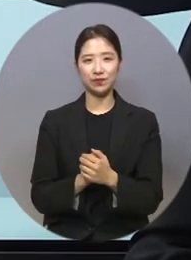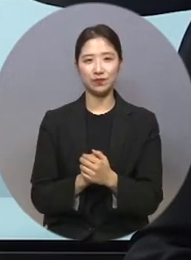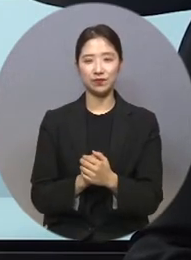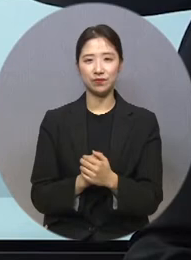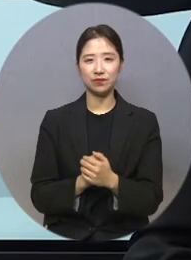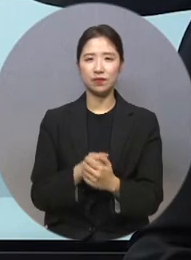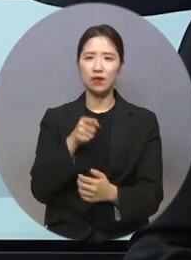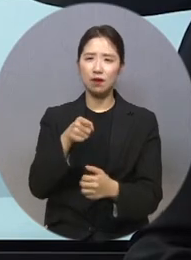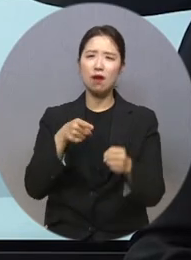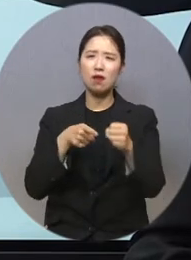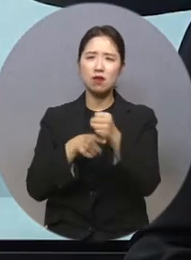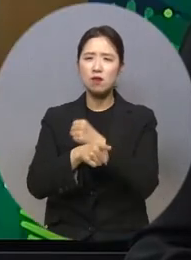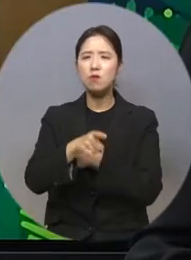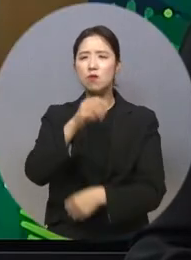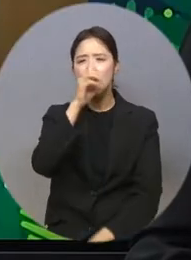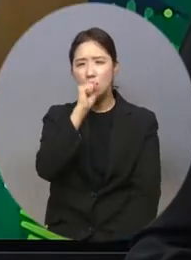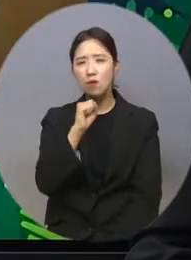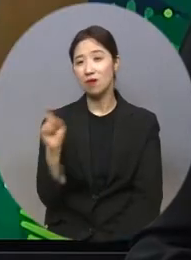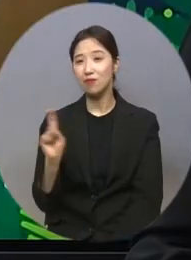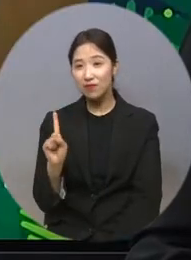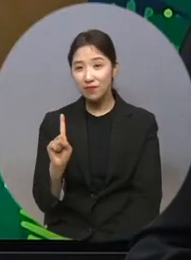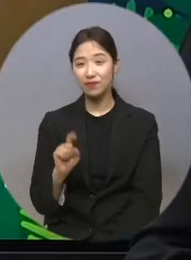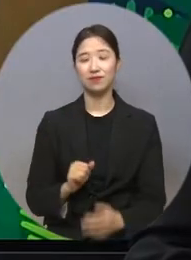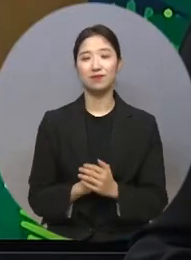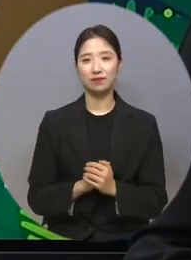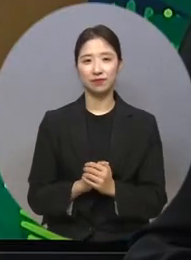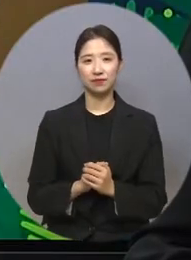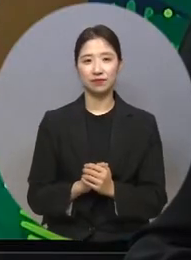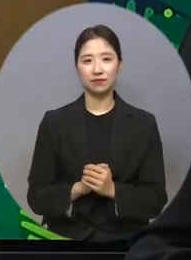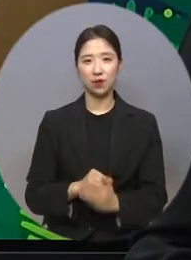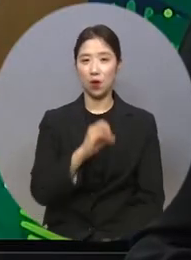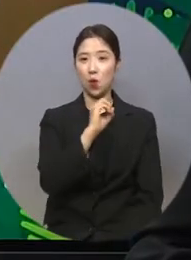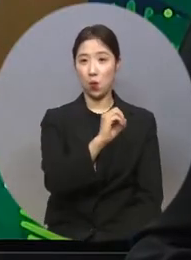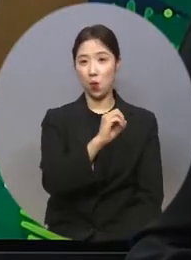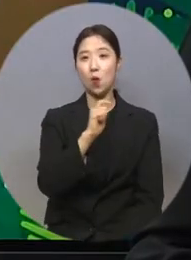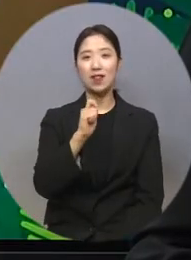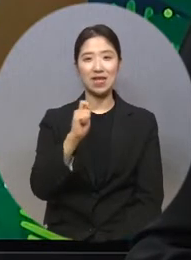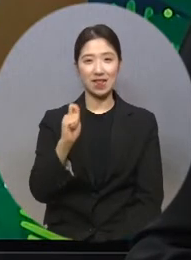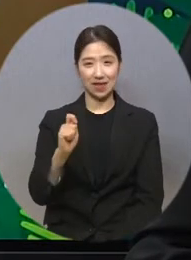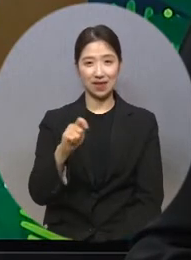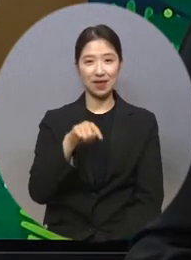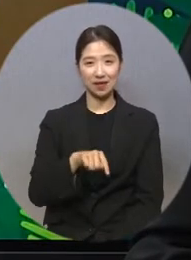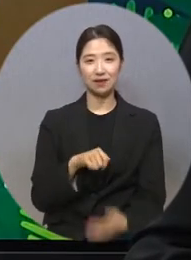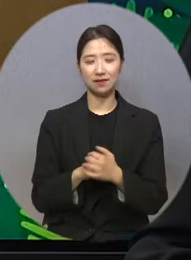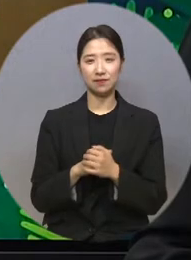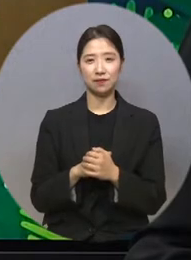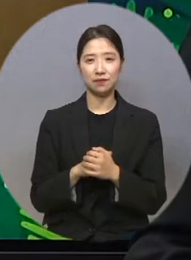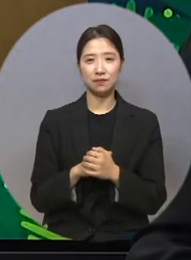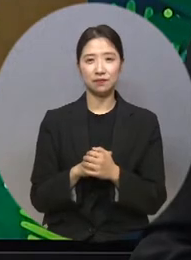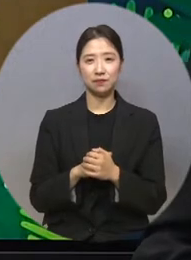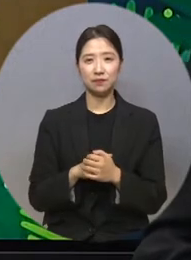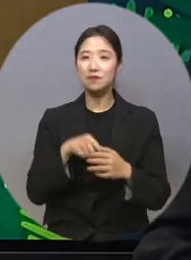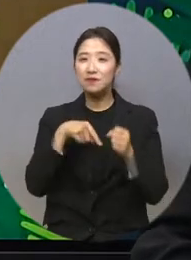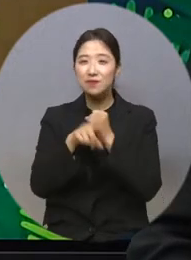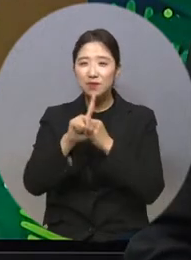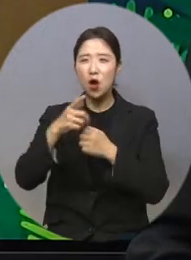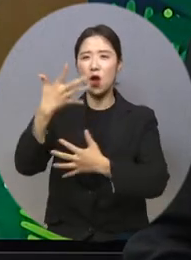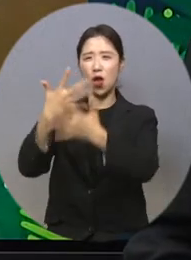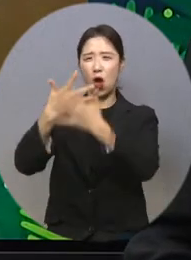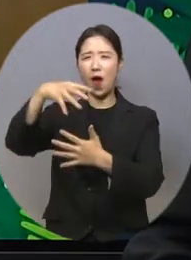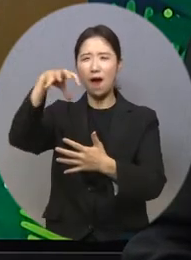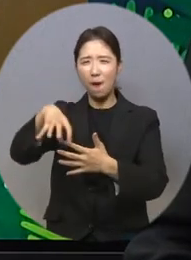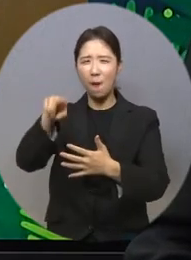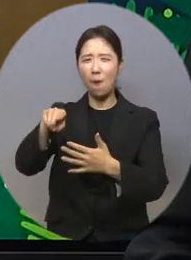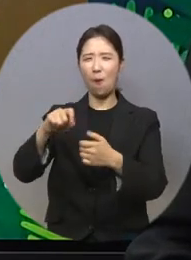가지 정도의 의미가 있다고 알려지고 있어요. OTT라고 하죠. 이 개봉작, 이렇게